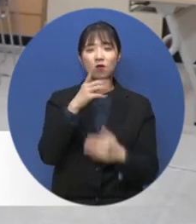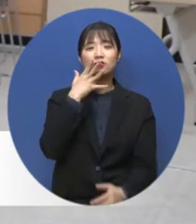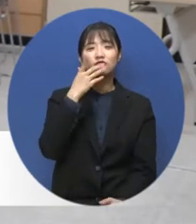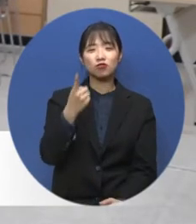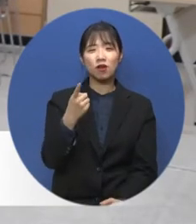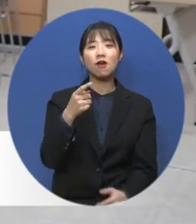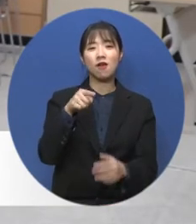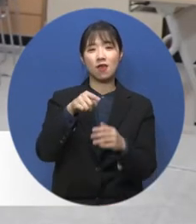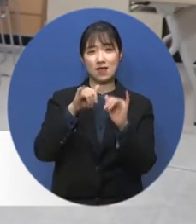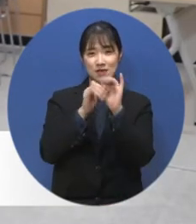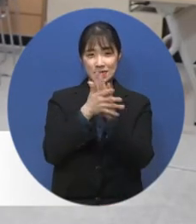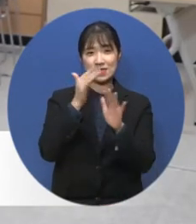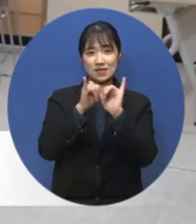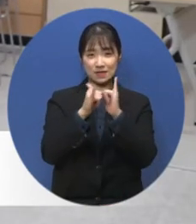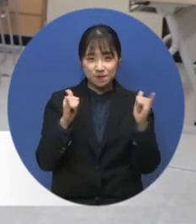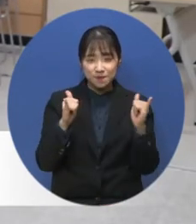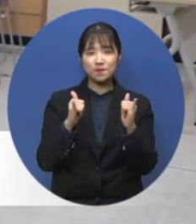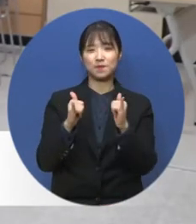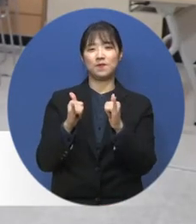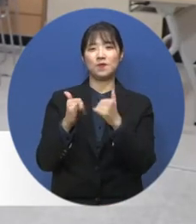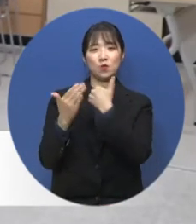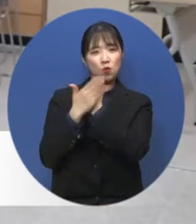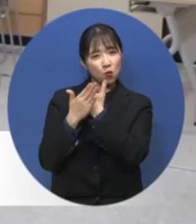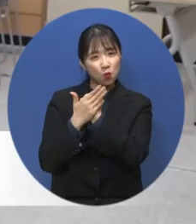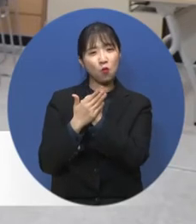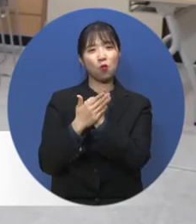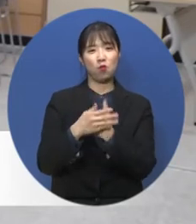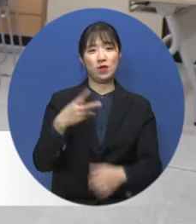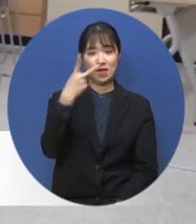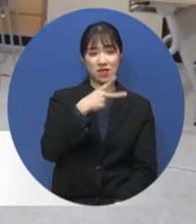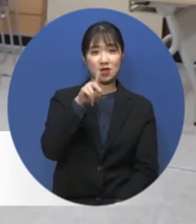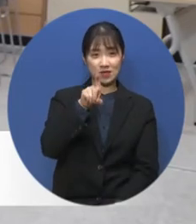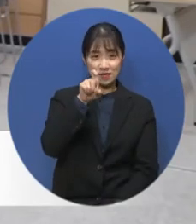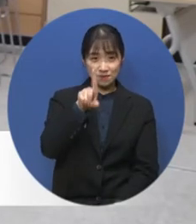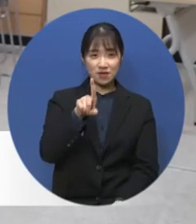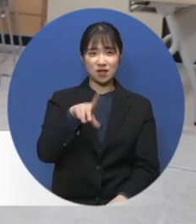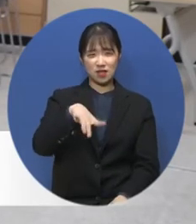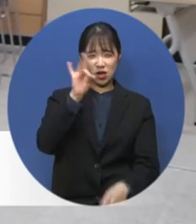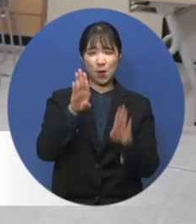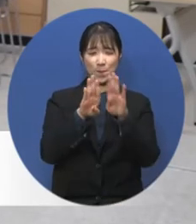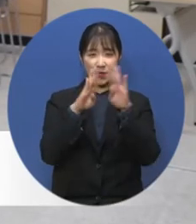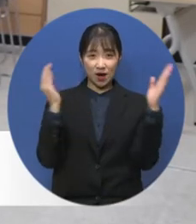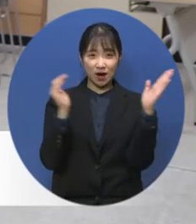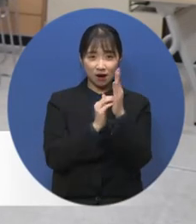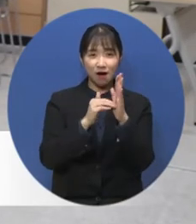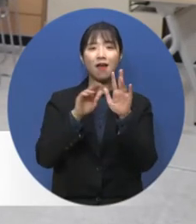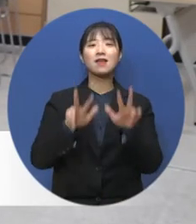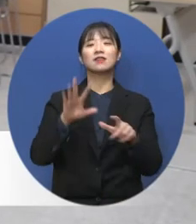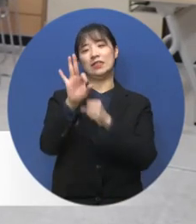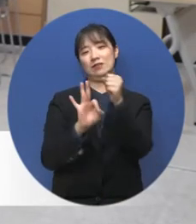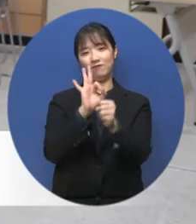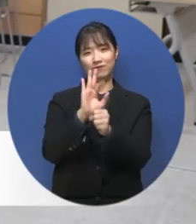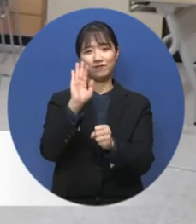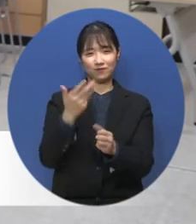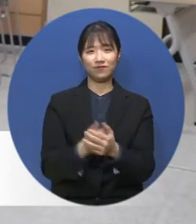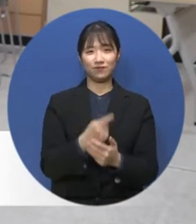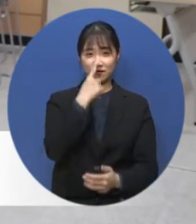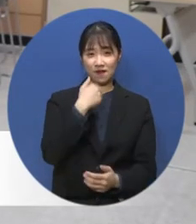여러 가지 성원과 도움으로 2011년 개교를 한 이후로 10년이 되었습니다.